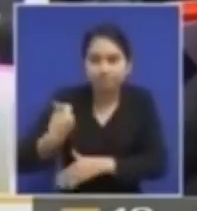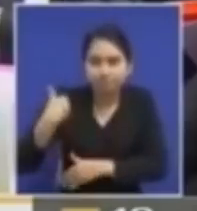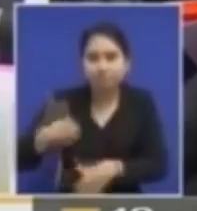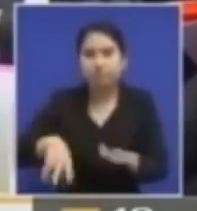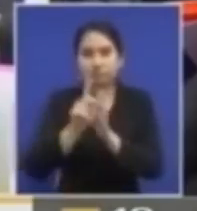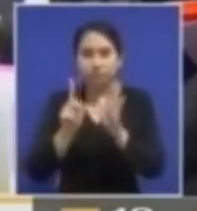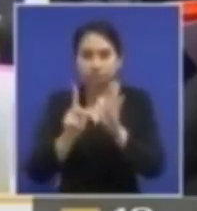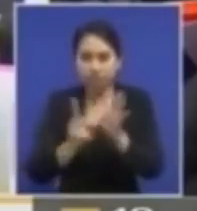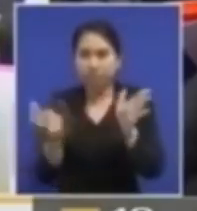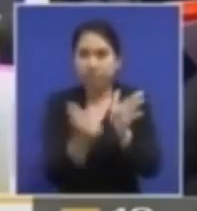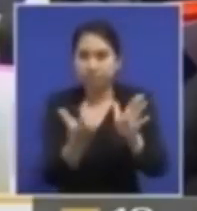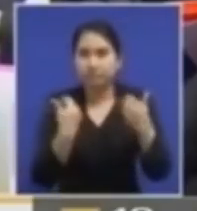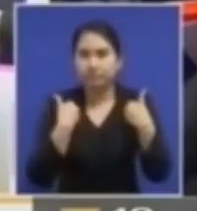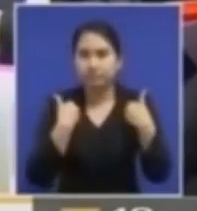ร